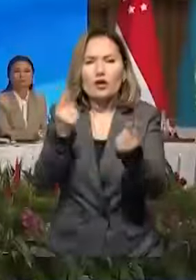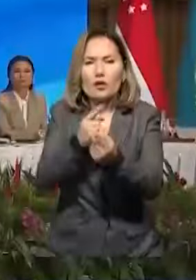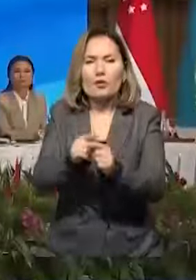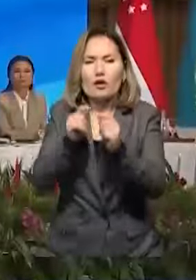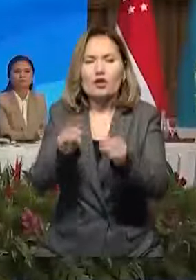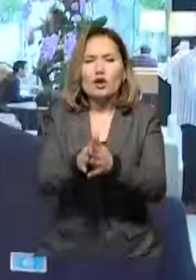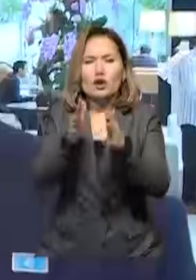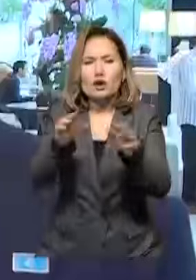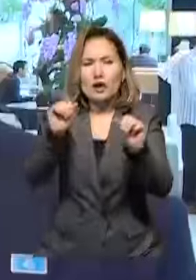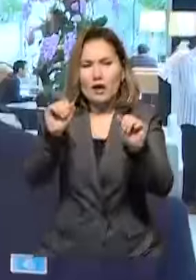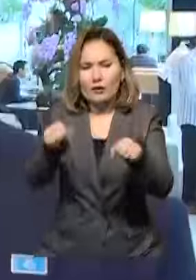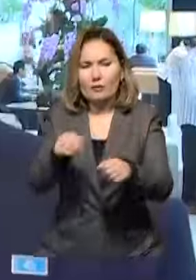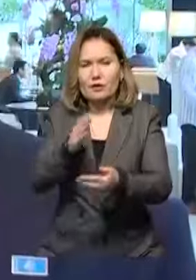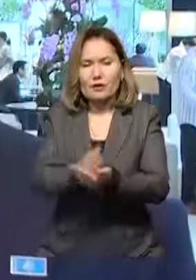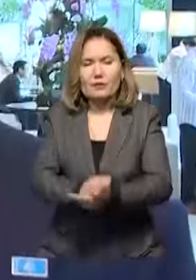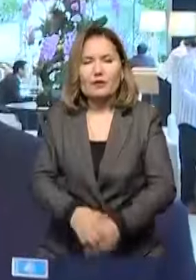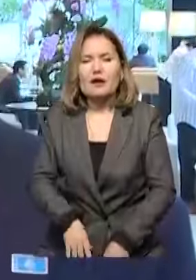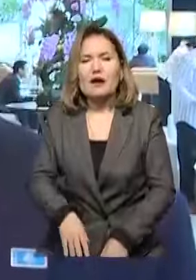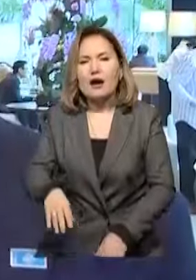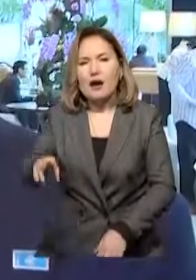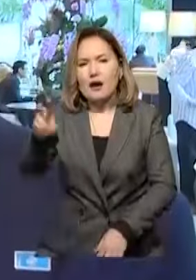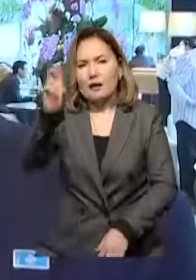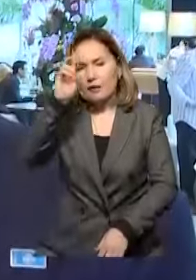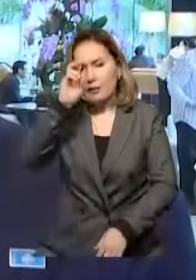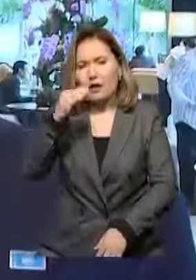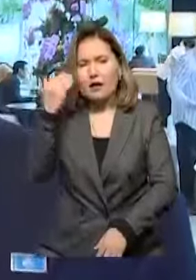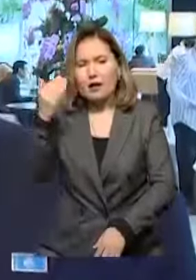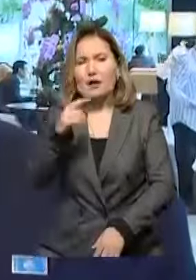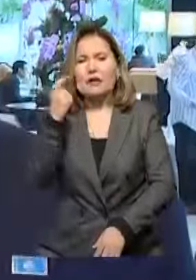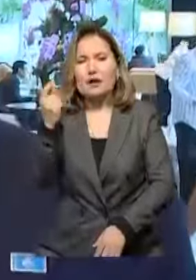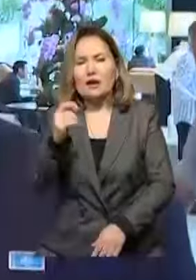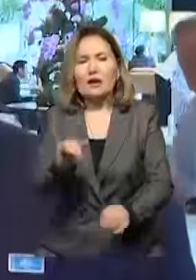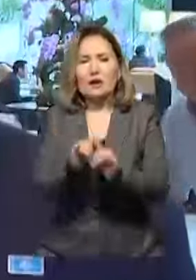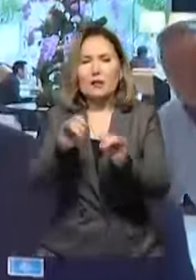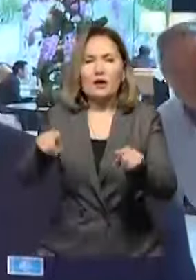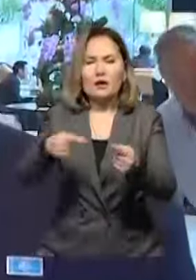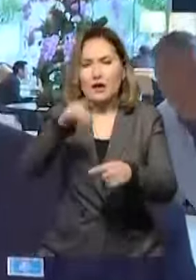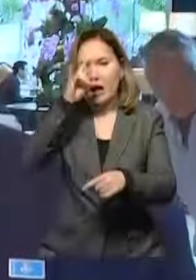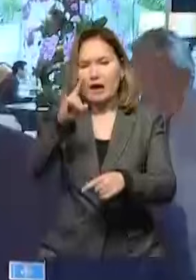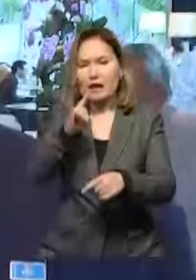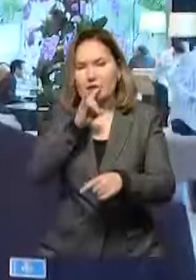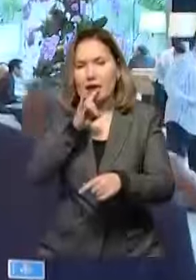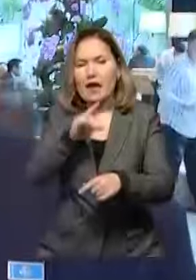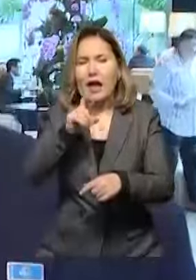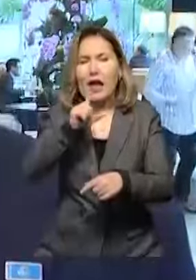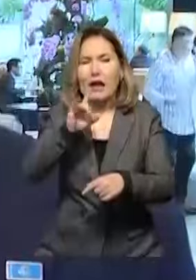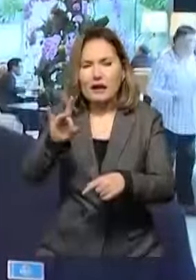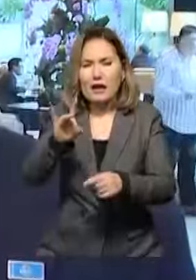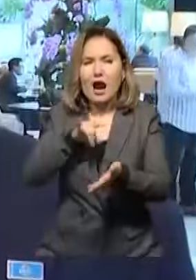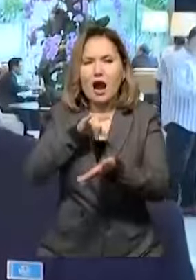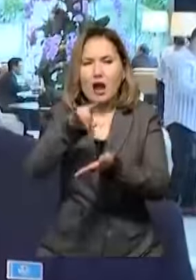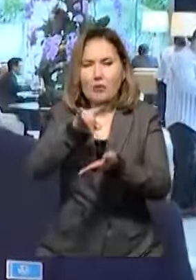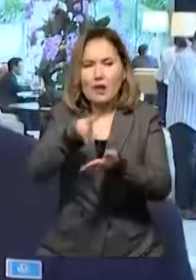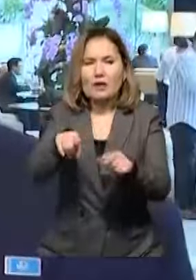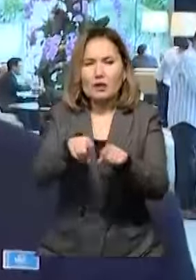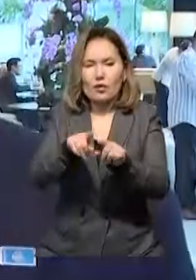деген сенім білдірді. Экономикамызда мемлекеттің үлесін төмендету мақсатында біз Қазақ Эйр компаниясын Савико тобына